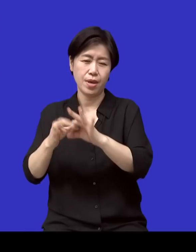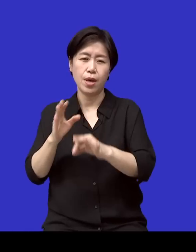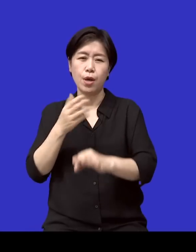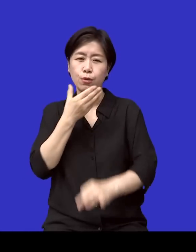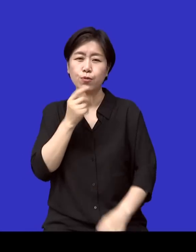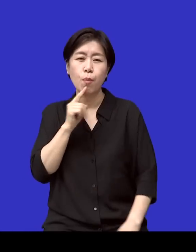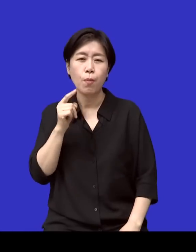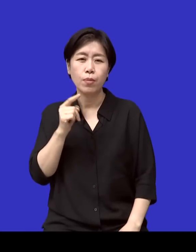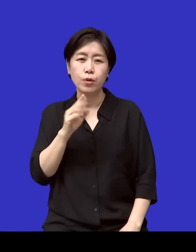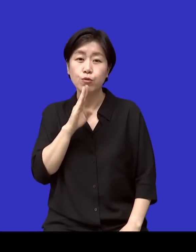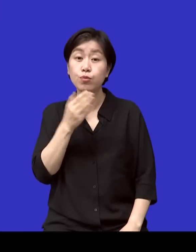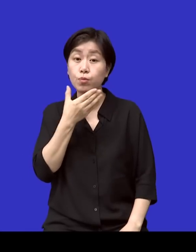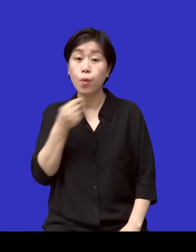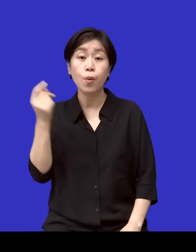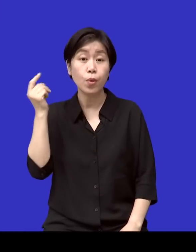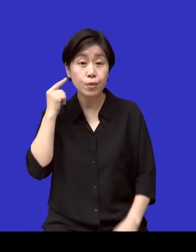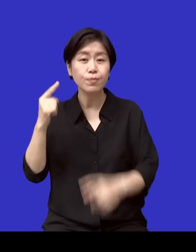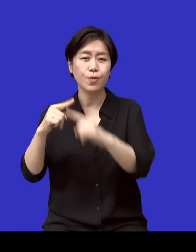올림픽. 할아버지 교회는요?